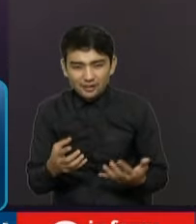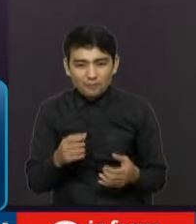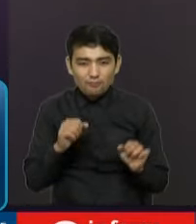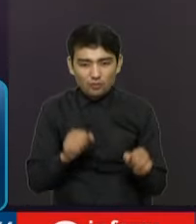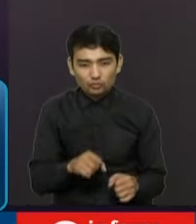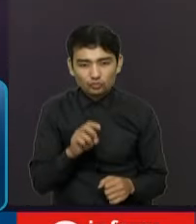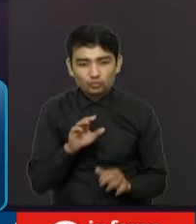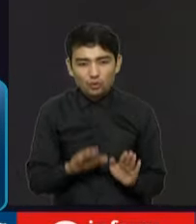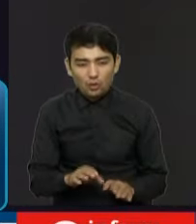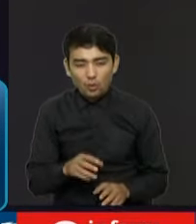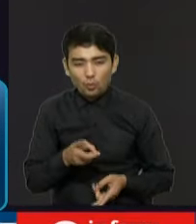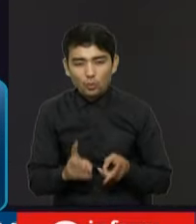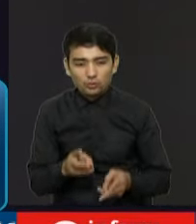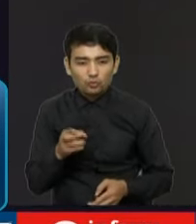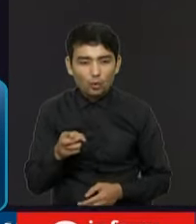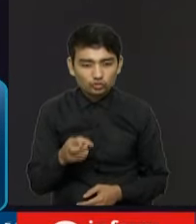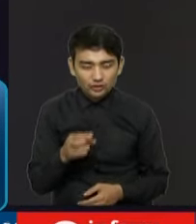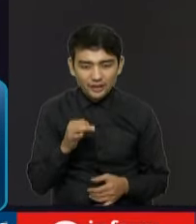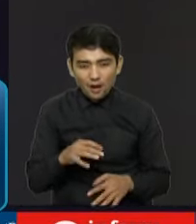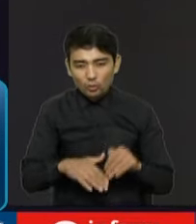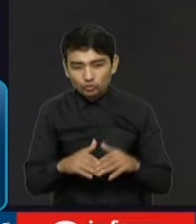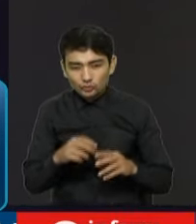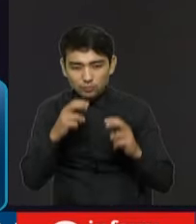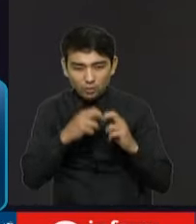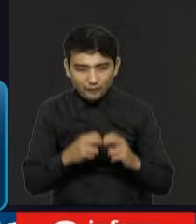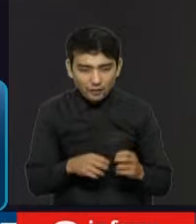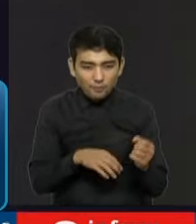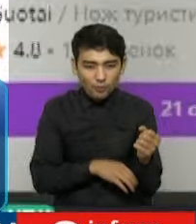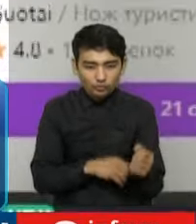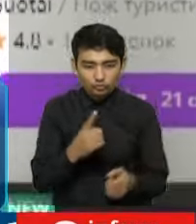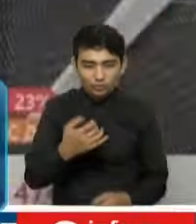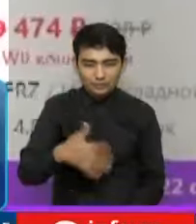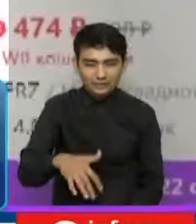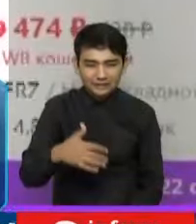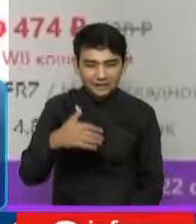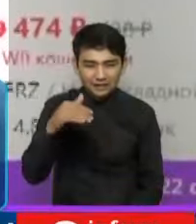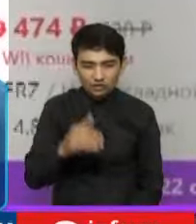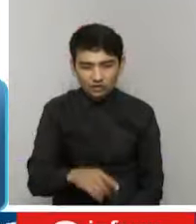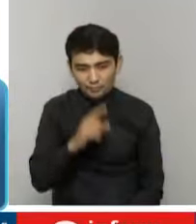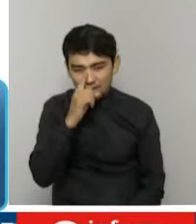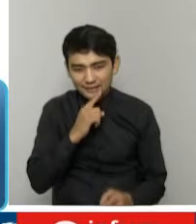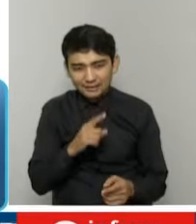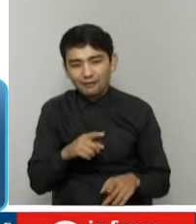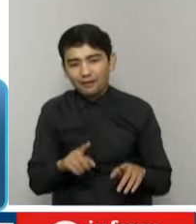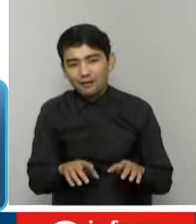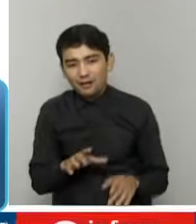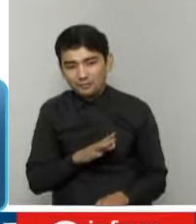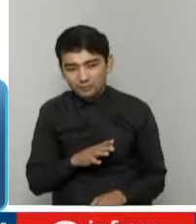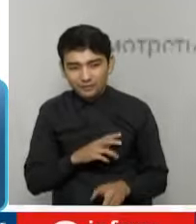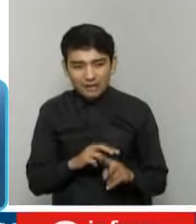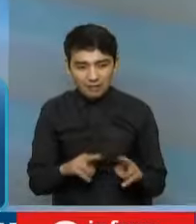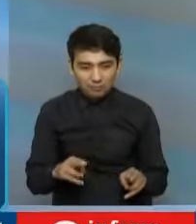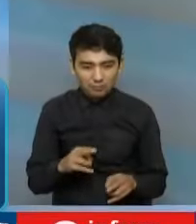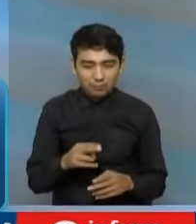только кухонные ножи. Однако, несмотря на ручную проверку, порядка 150 тысяч объявлений в месяц, иногда и такой способ дает